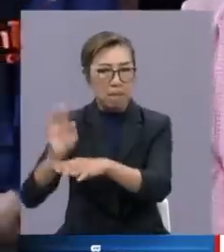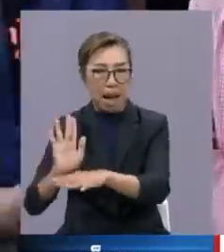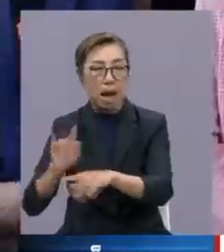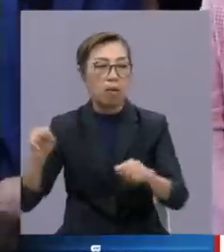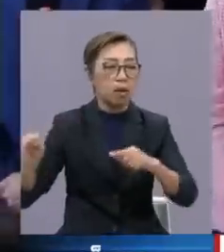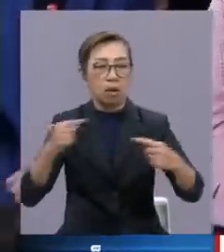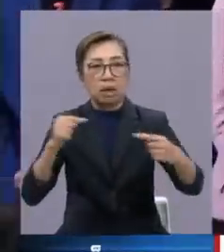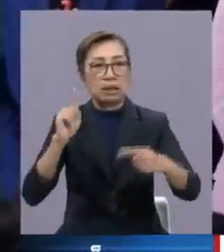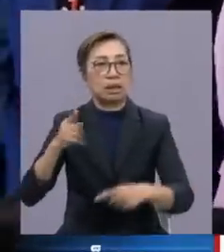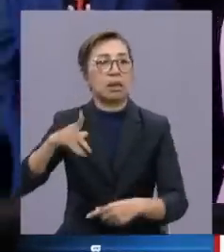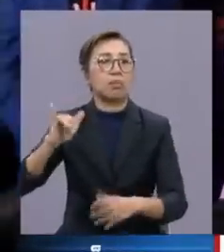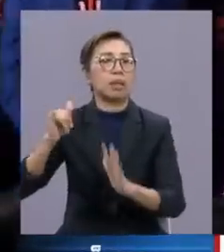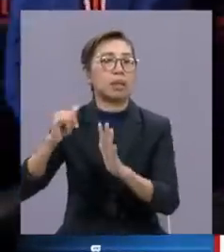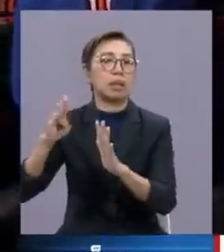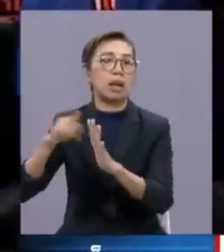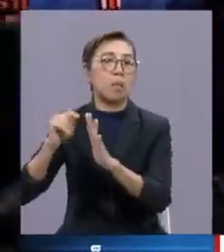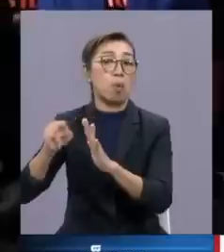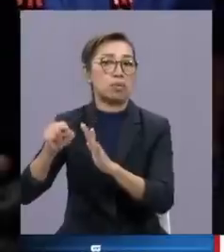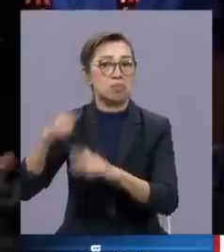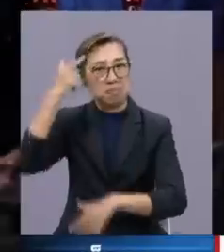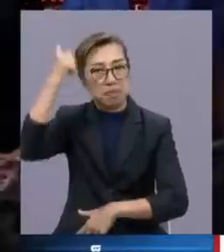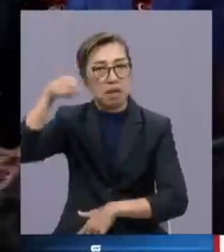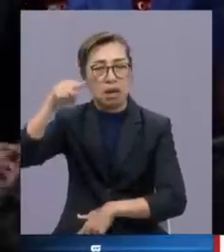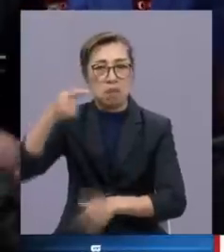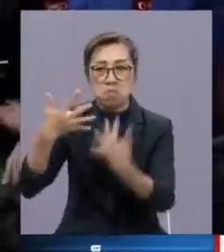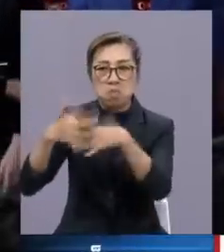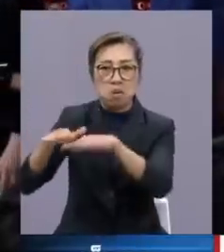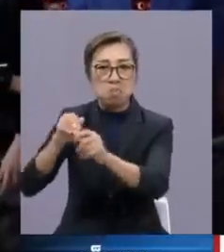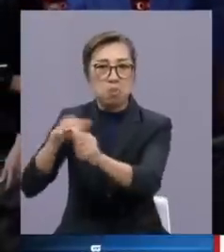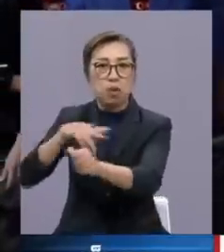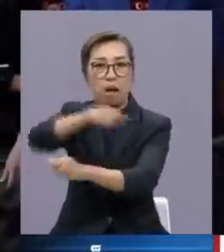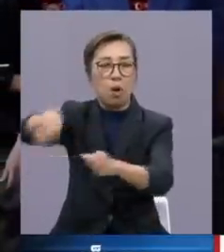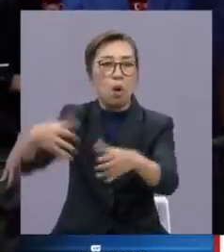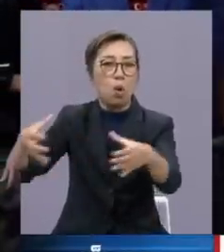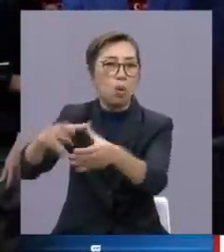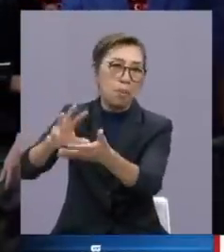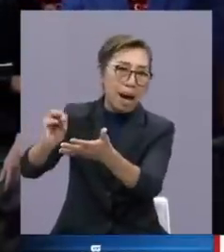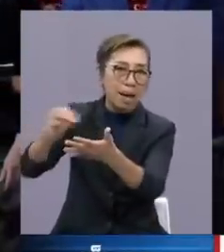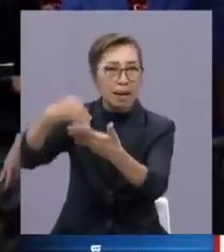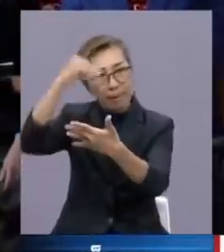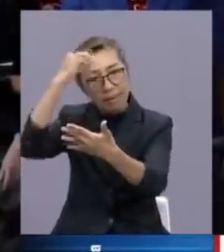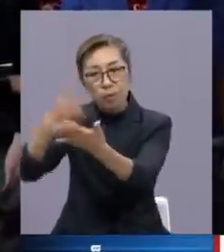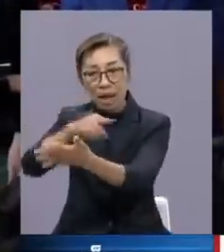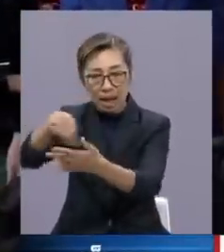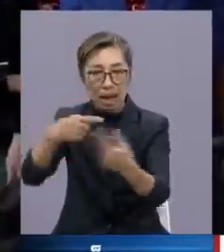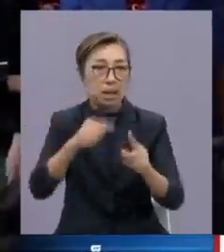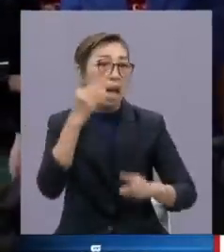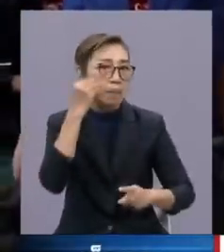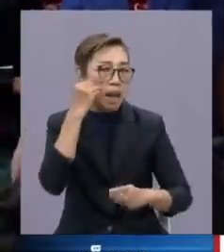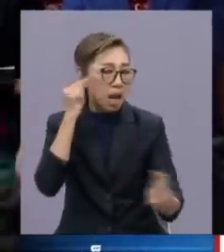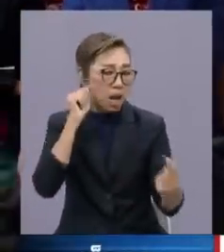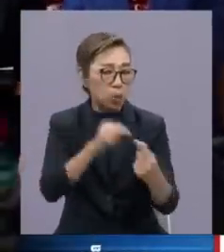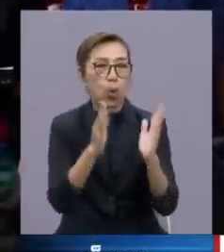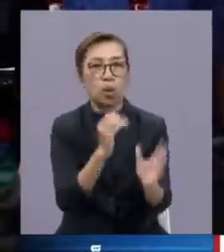ยะบุตรมีบทบาทโดดเด่นในแวดวงปัญญาชนนอกพรรคส่วนคุณพิธาเองก็ให้ความสัมพันธ์กับคนที่ปฏิบัติงานในพรรคในทุกระดับ